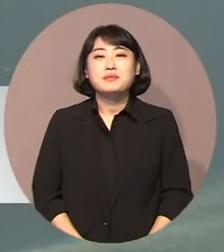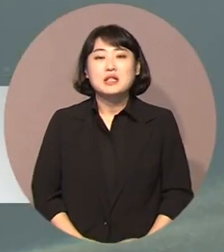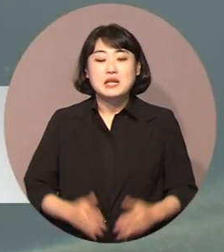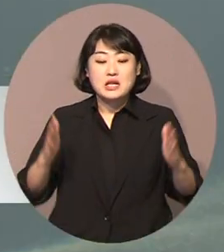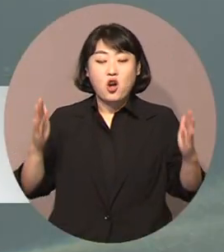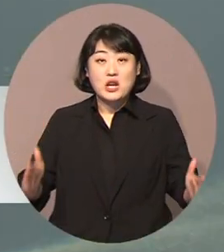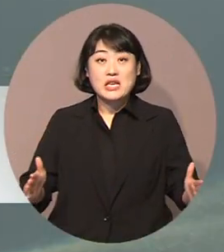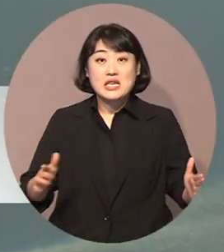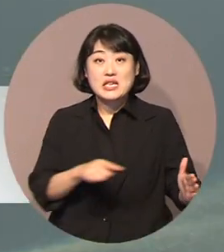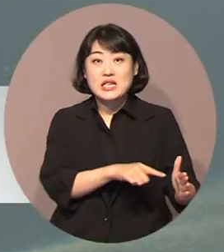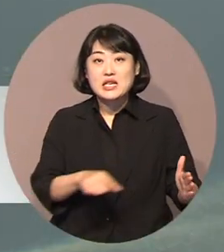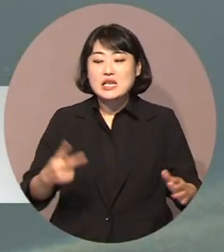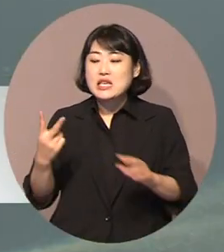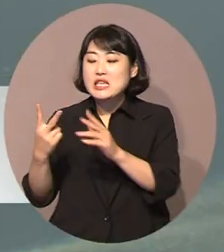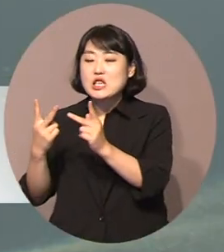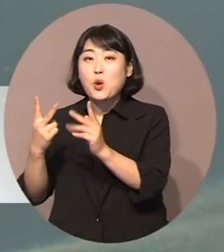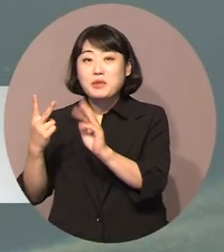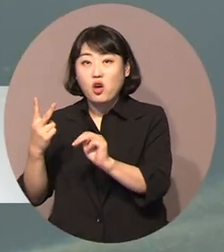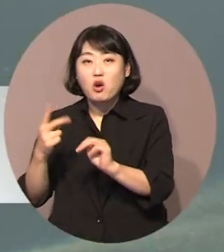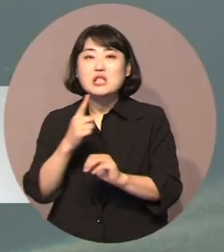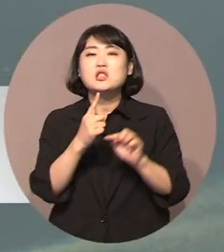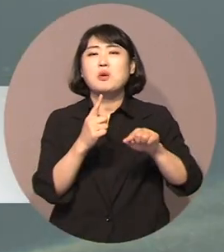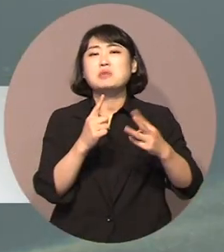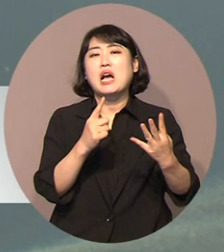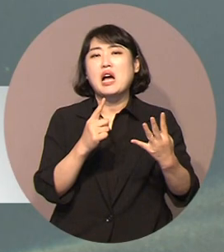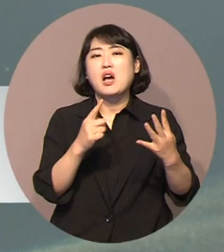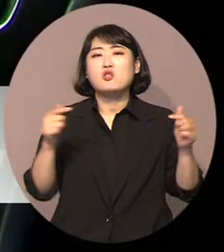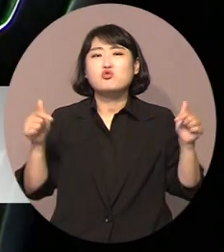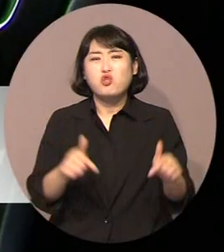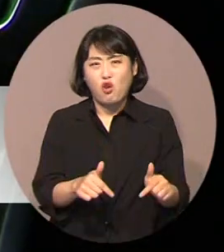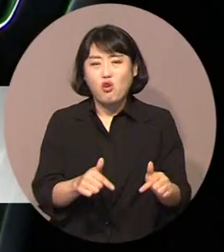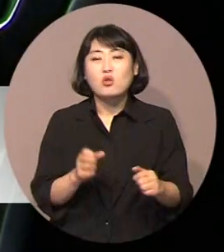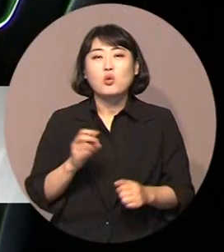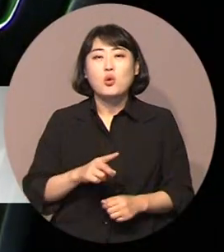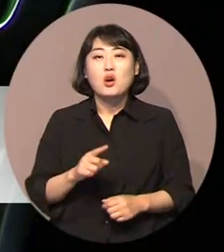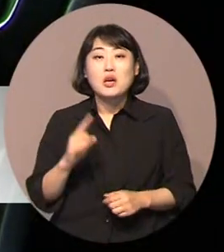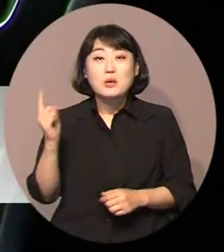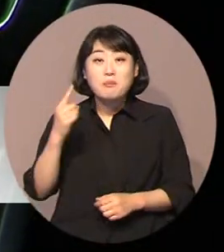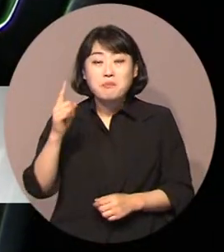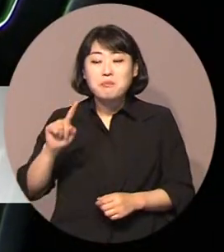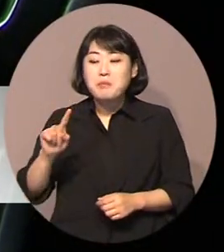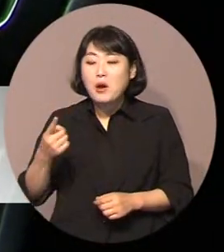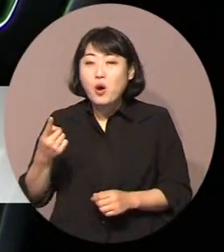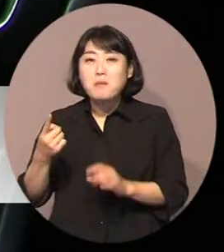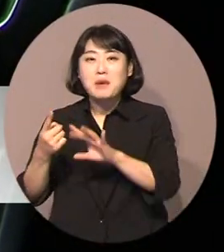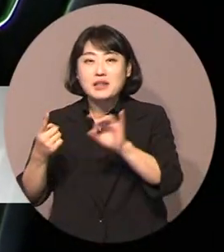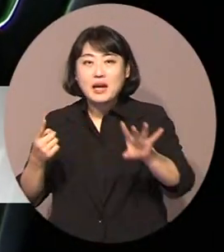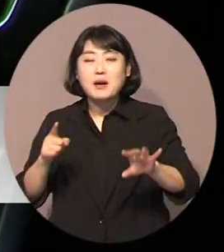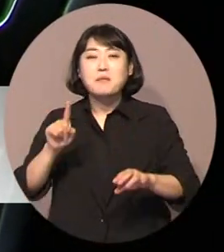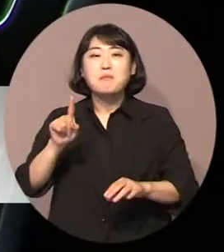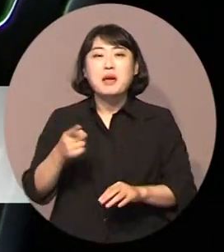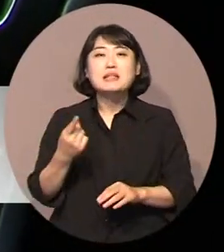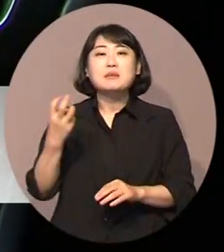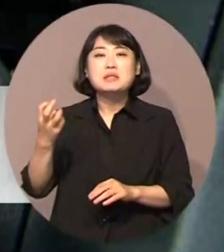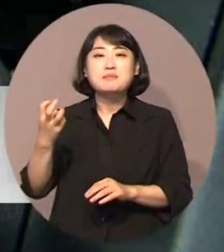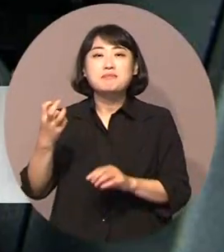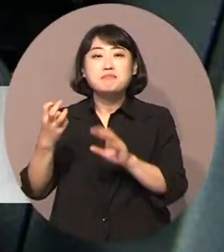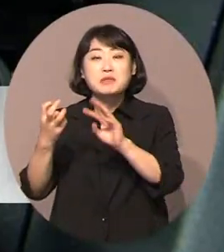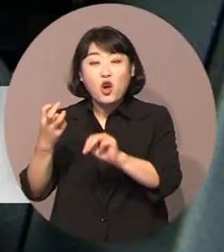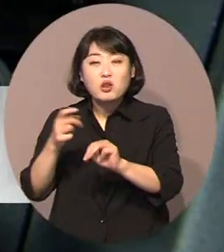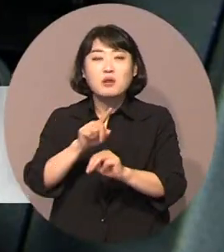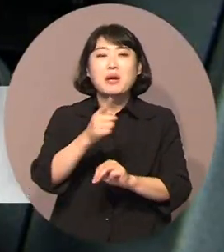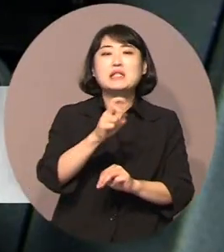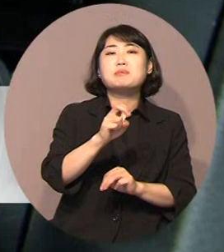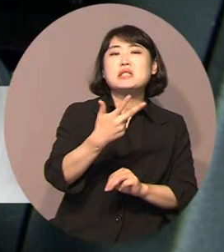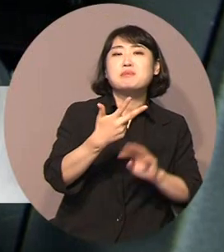기본거리는 2km에서 1.4km로 요금 100원 단 거리는 131m에서 127m 시간은